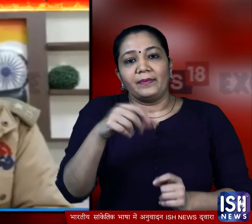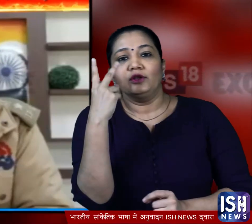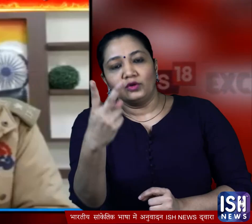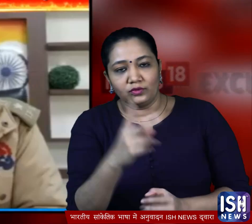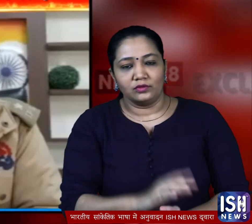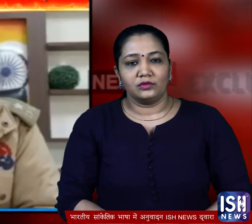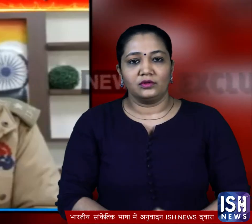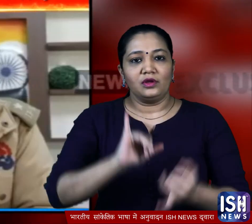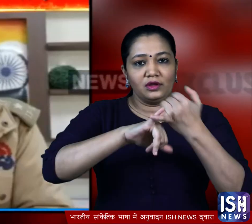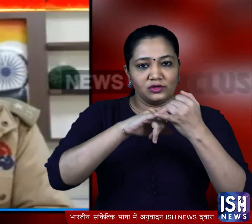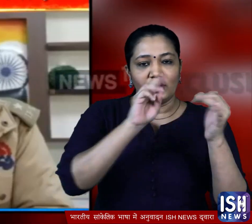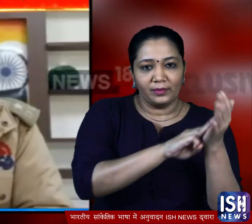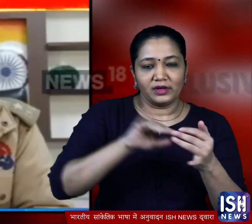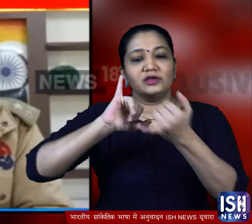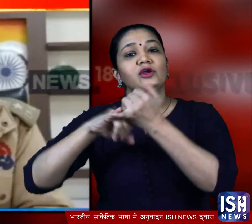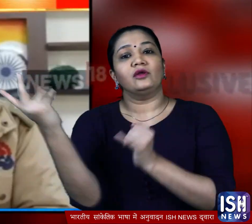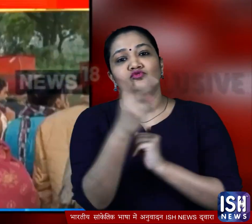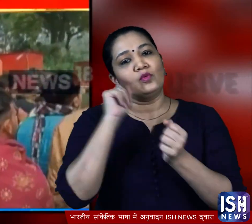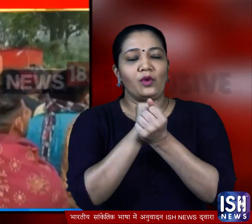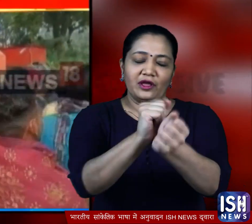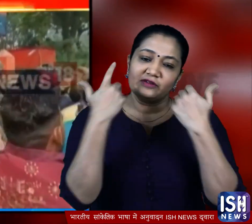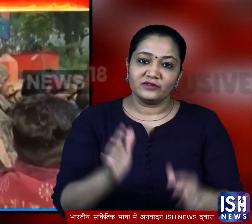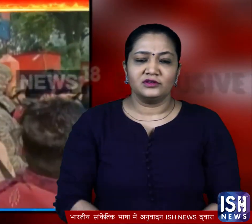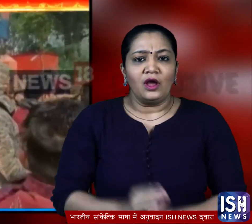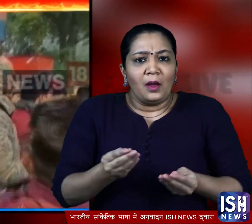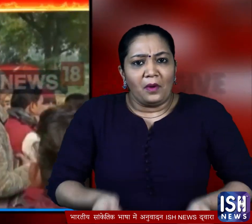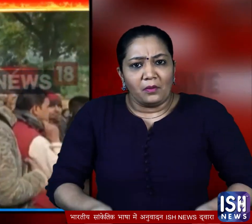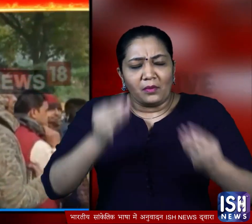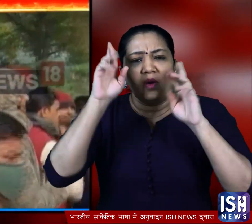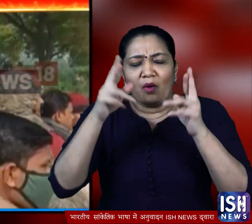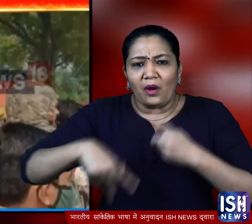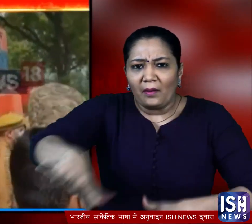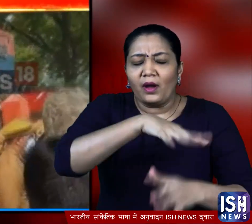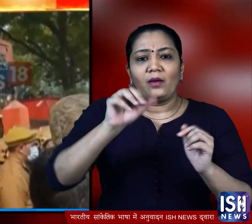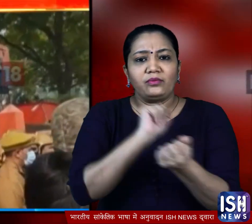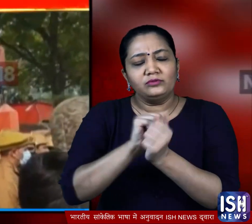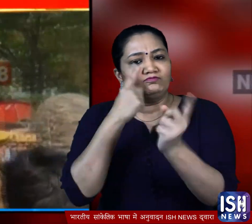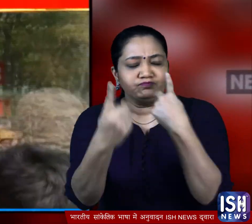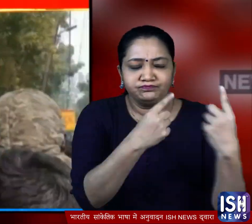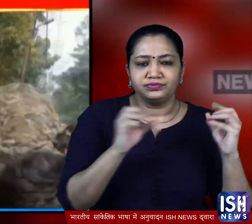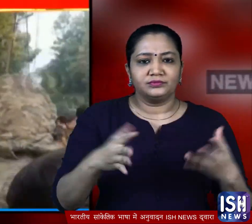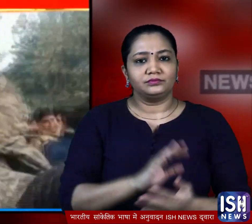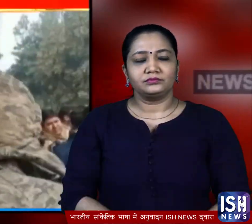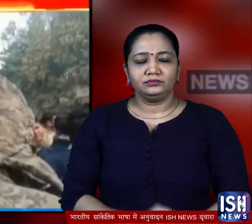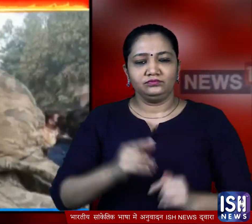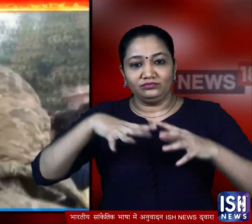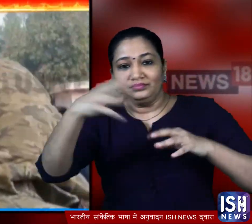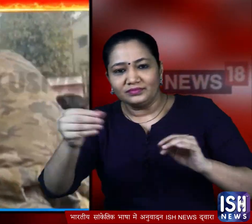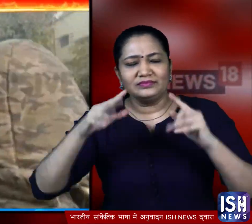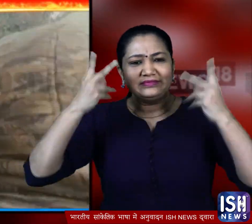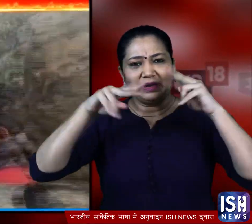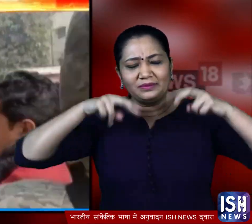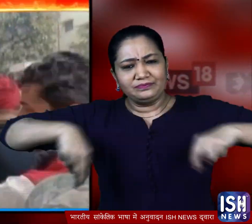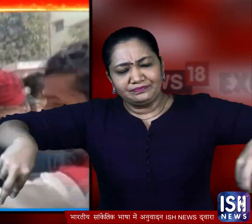को अभी तक गिरफ्तार कर लिया गया है, जिसमें शानू मलिक और शहनवाज है। वहीं हंगामा बढ़ने की आशंका को देखते हुए पुलिस ने भी मोर्चा संभाल लिया और थाने के